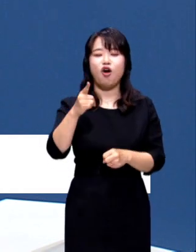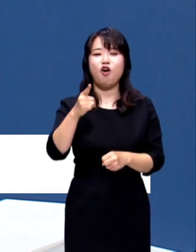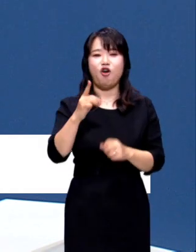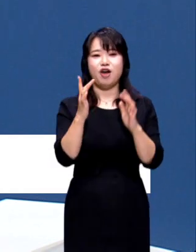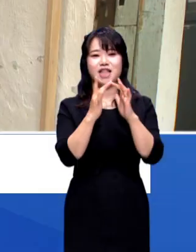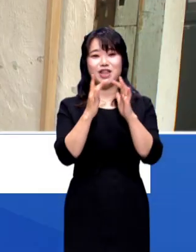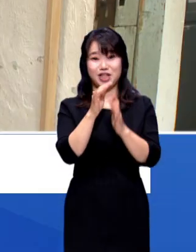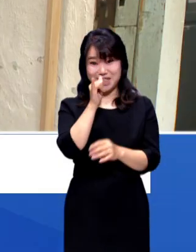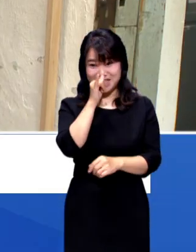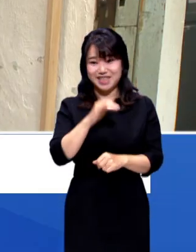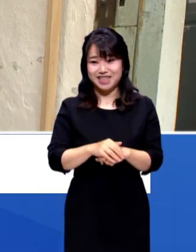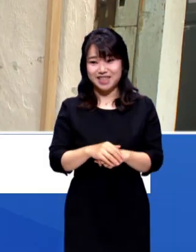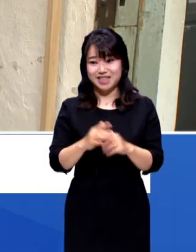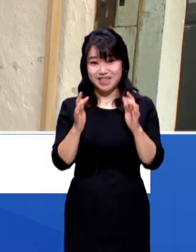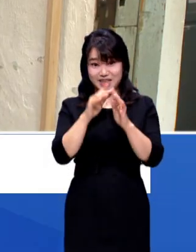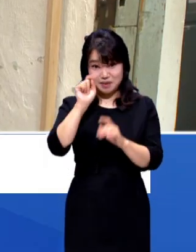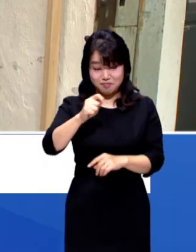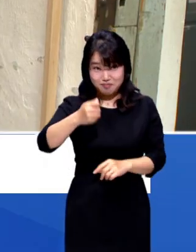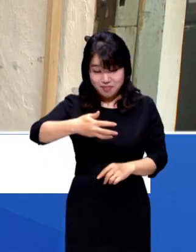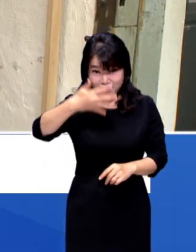있어요. 예. 거기에 보면은